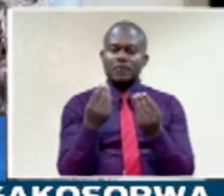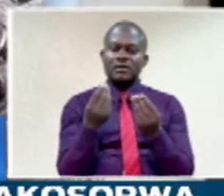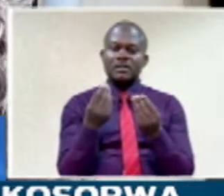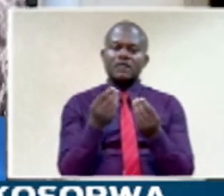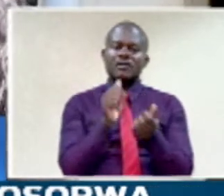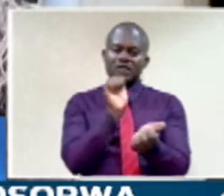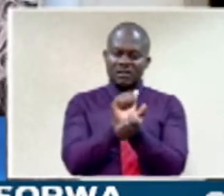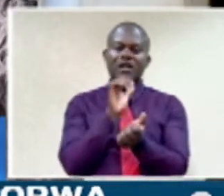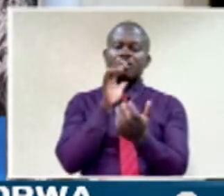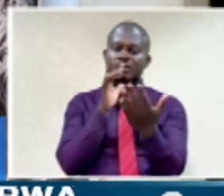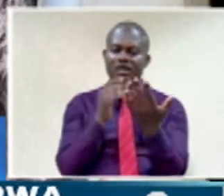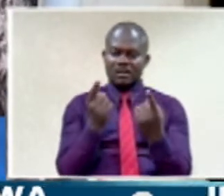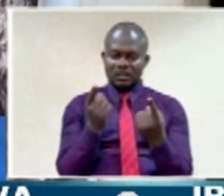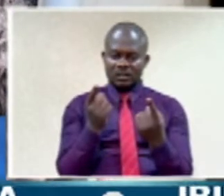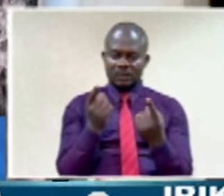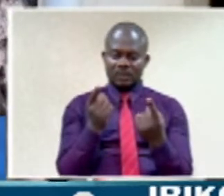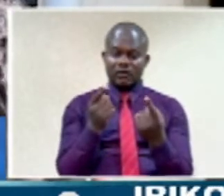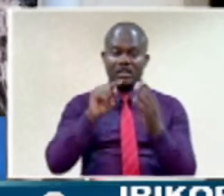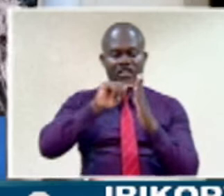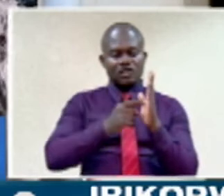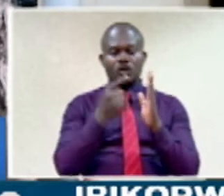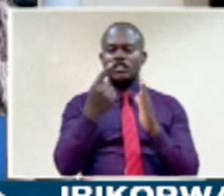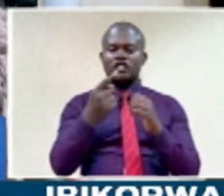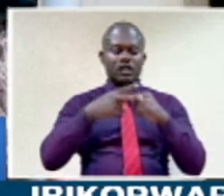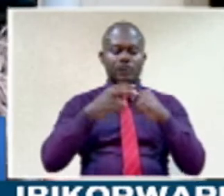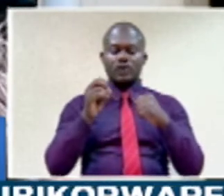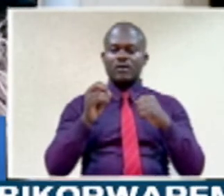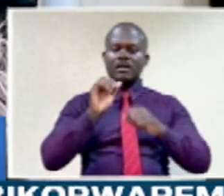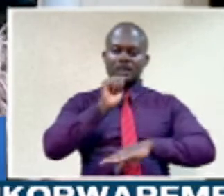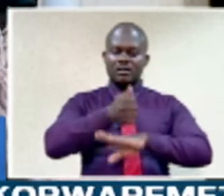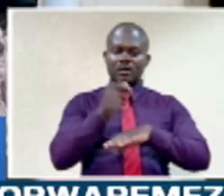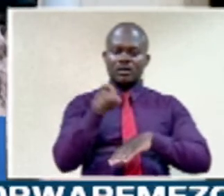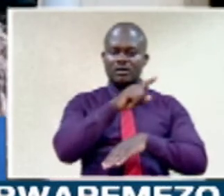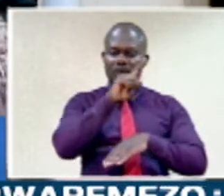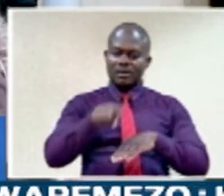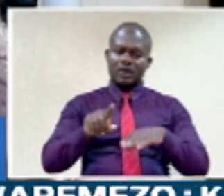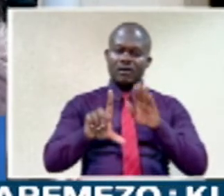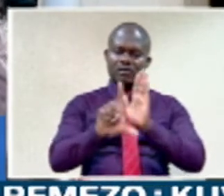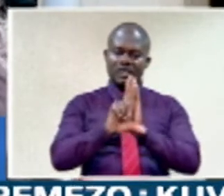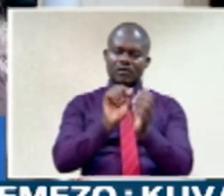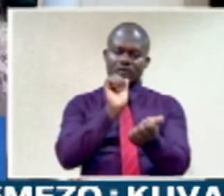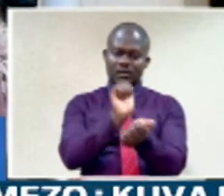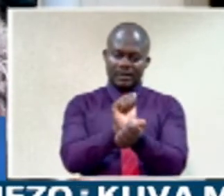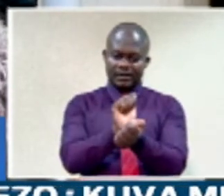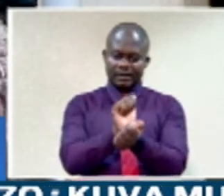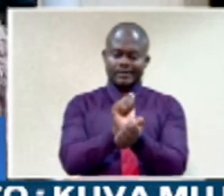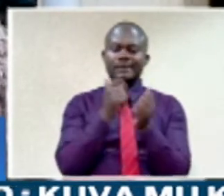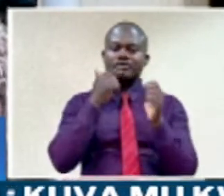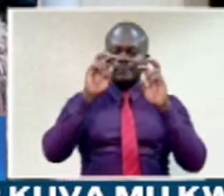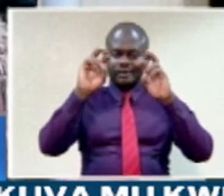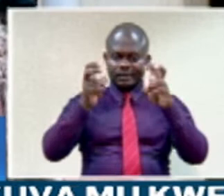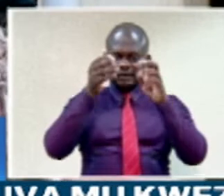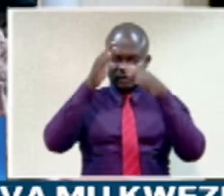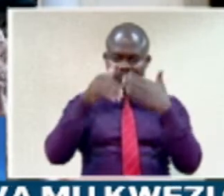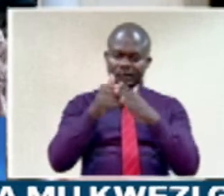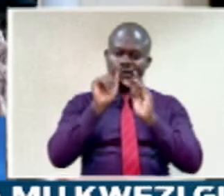ibihano bibategereje. Ingingo y'170 igena ibyaha n'amategeko yo kubihana, ivuga ko